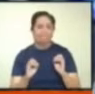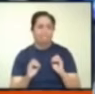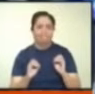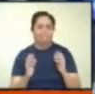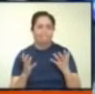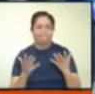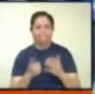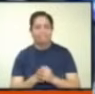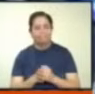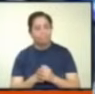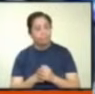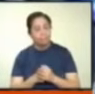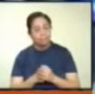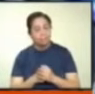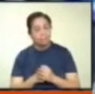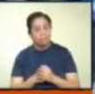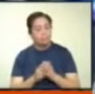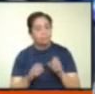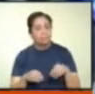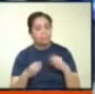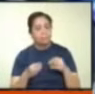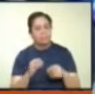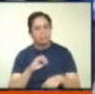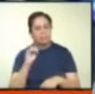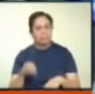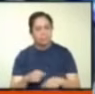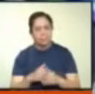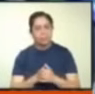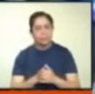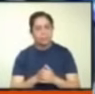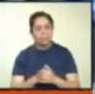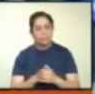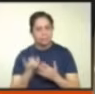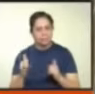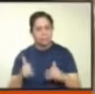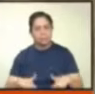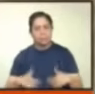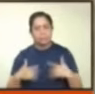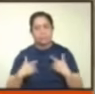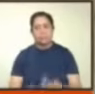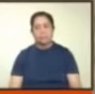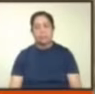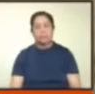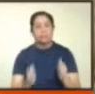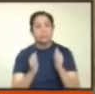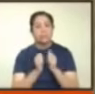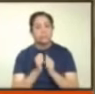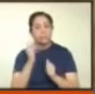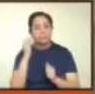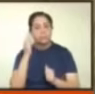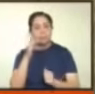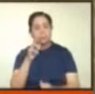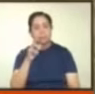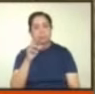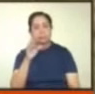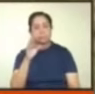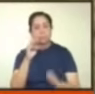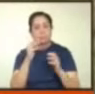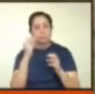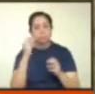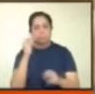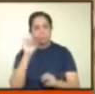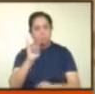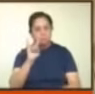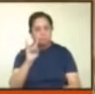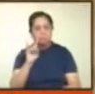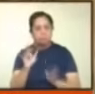wala na akong maibigay na porsyento na buhay pa siya. Kasama si Momay sa 32 media na